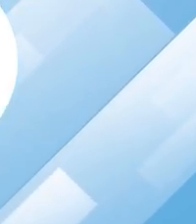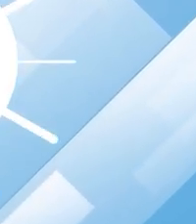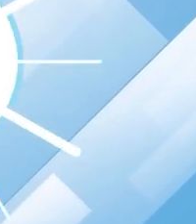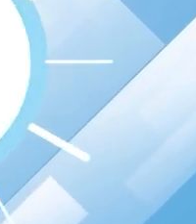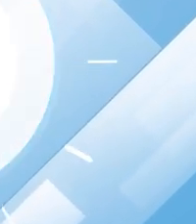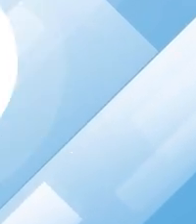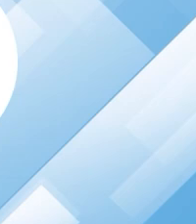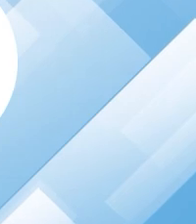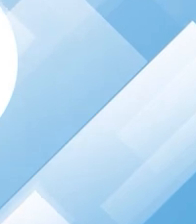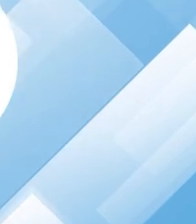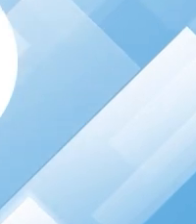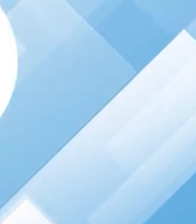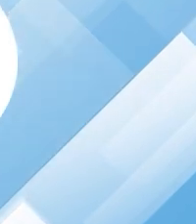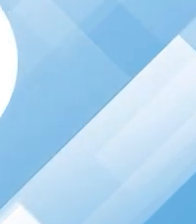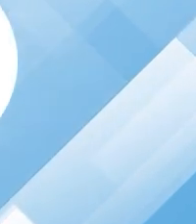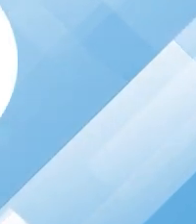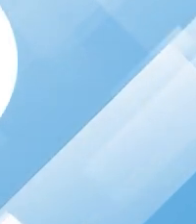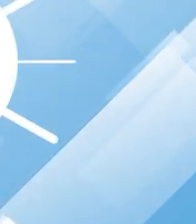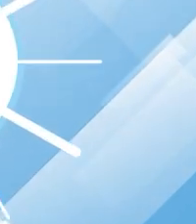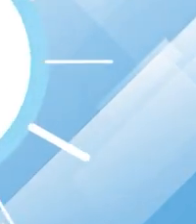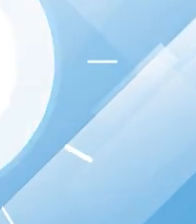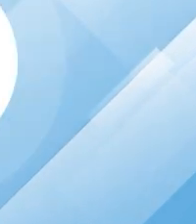있습니다 n